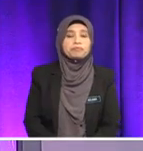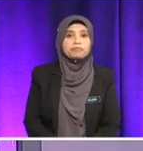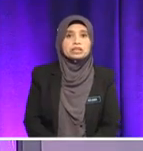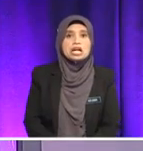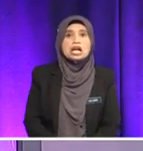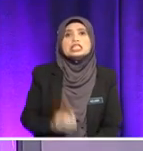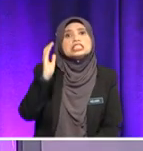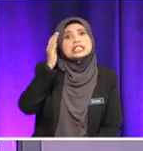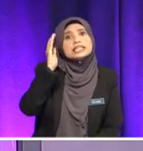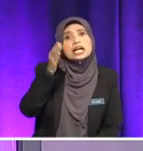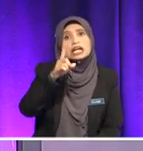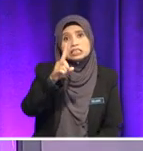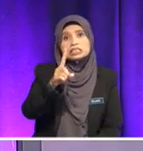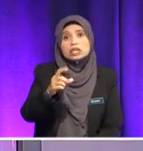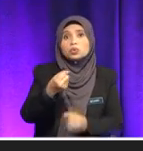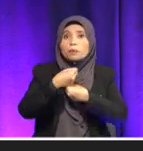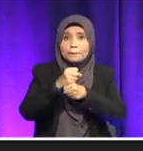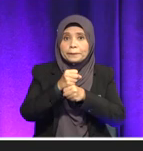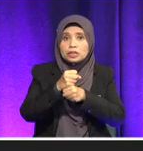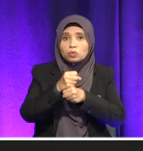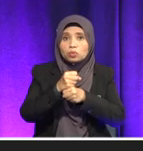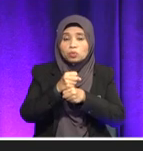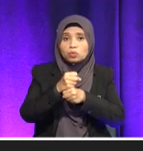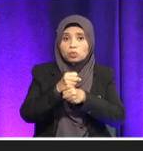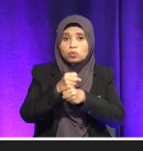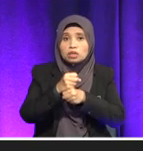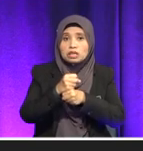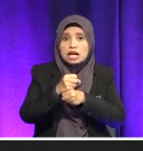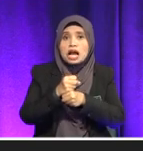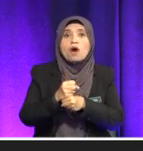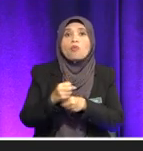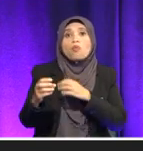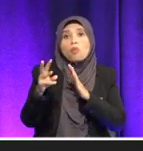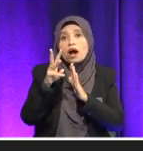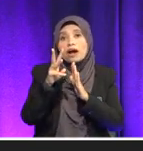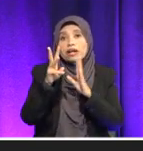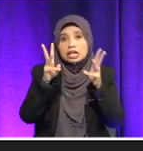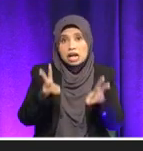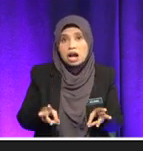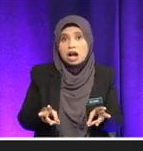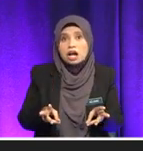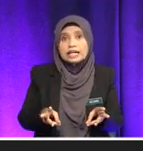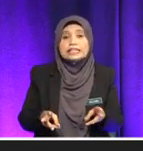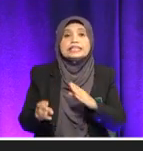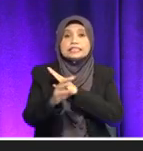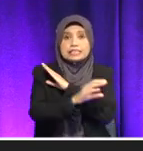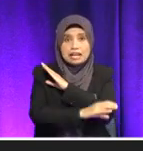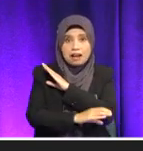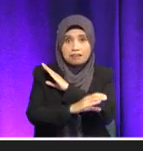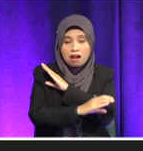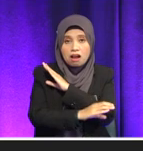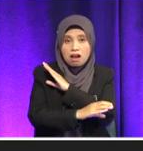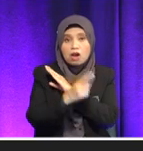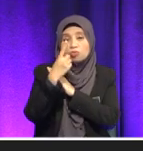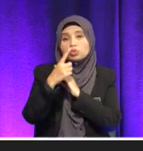mencadangkan satu bentuk mencadangkan satu bentuk kewarganegaraan bagi persekutuan tanah